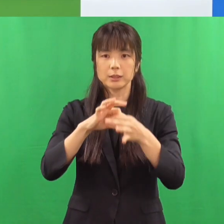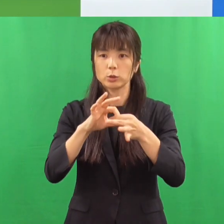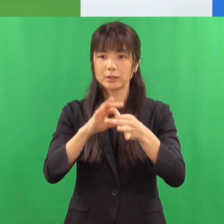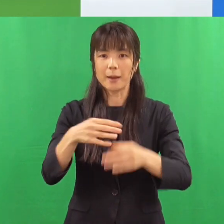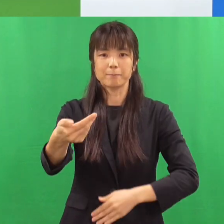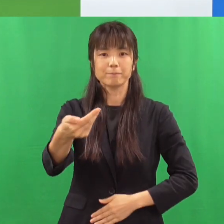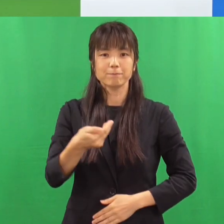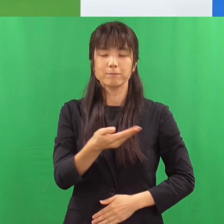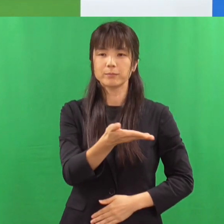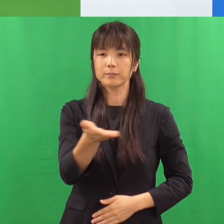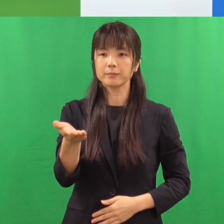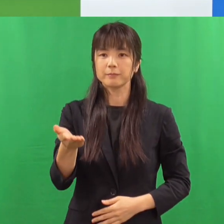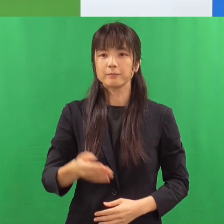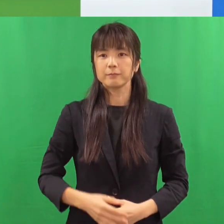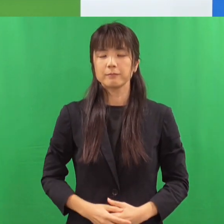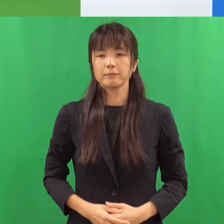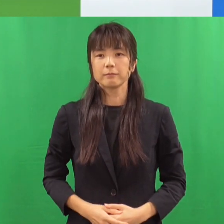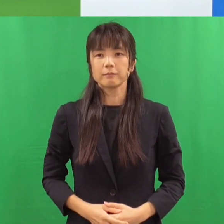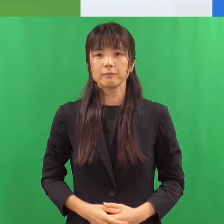ございますでしょうか。